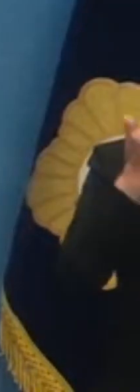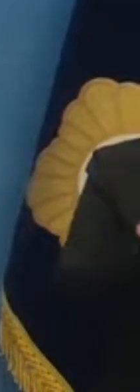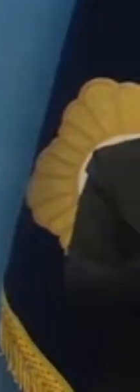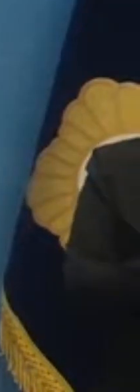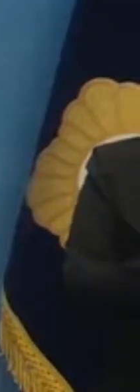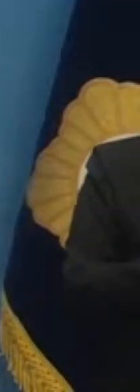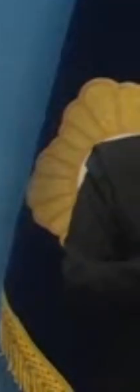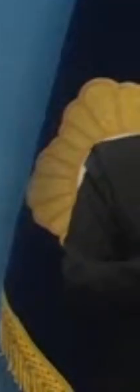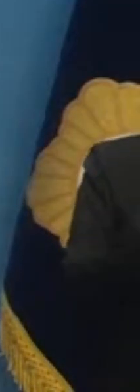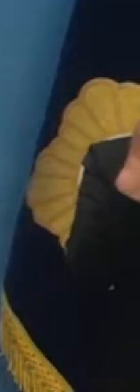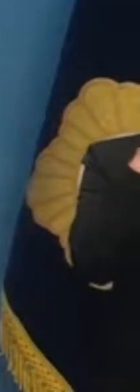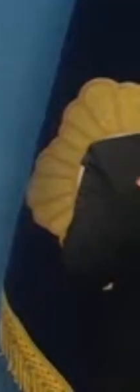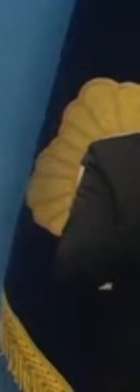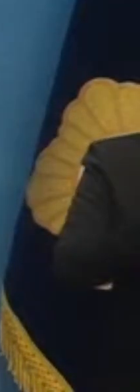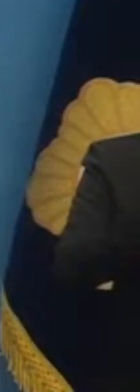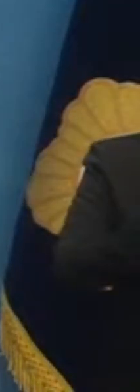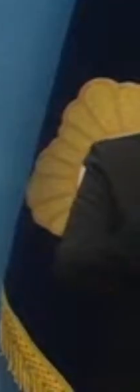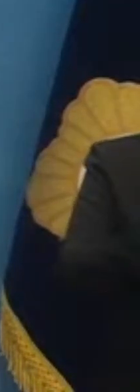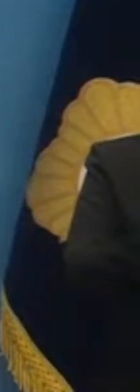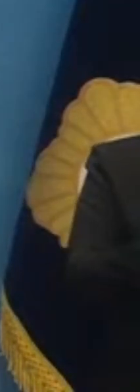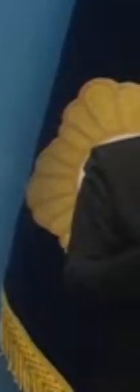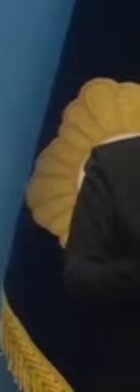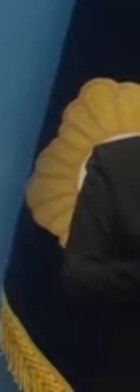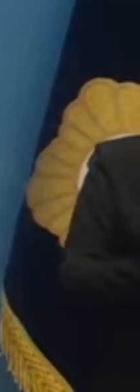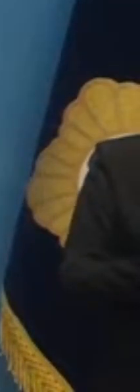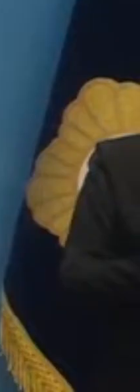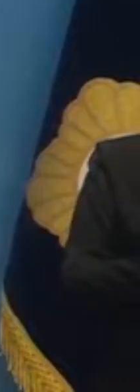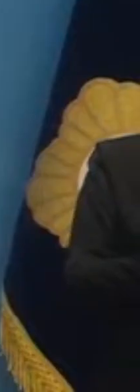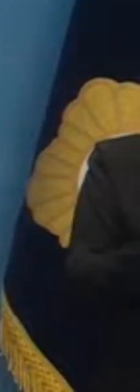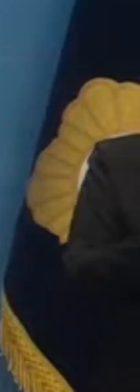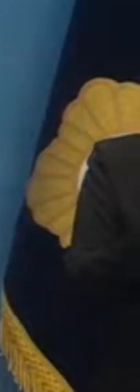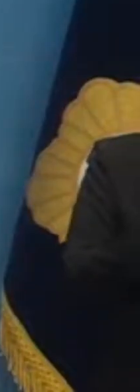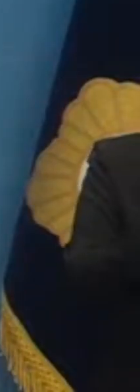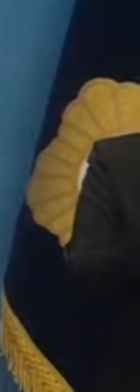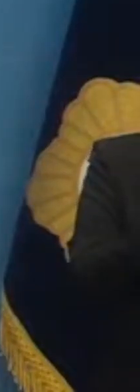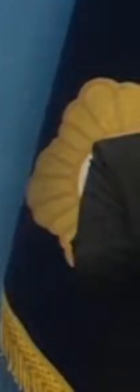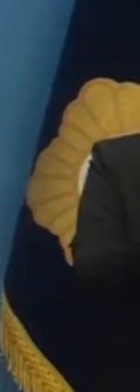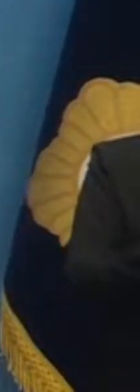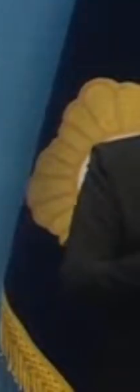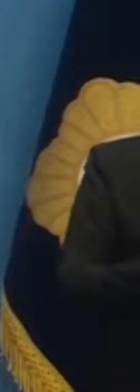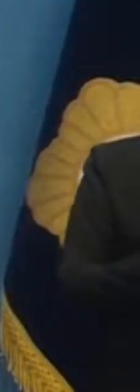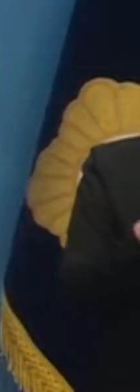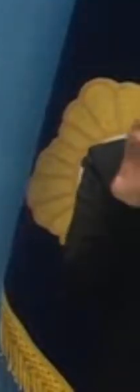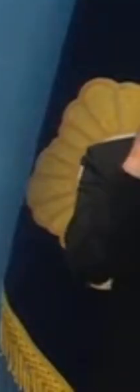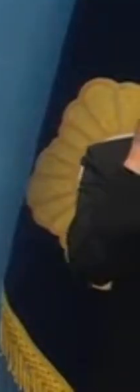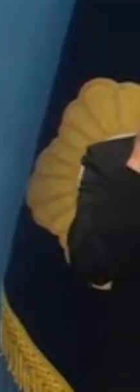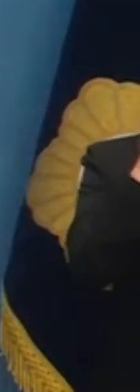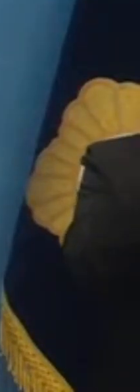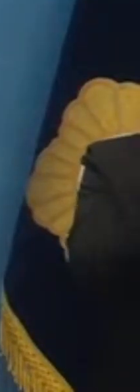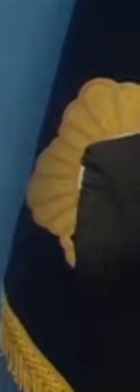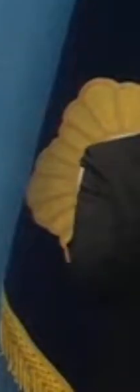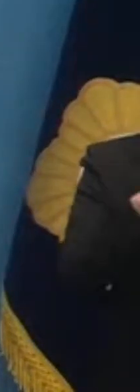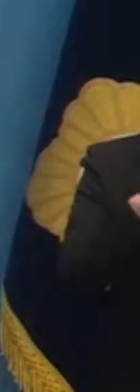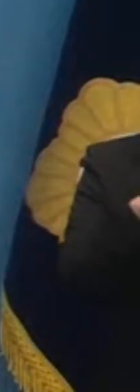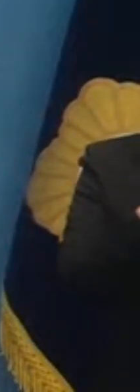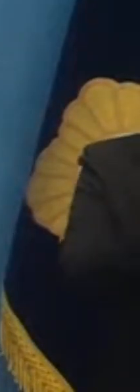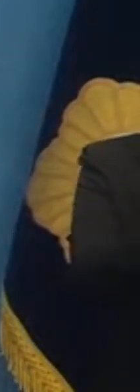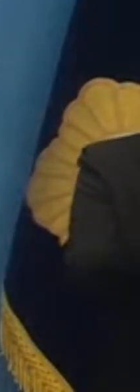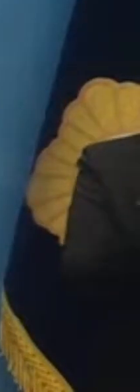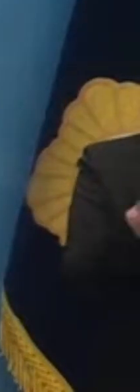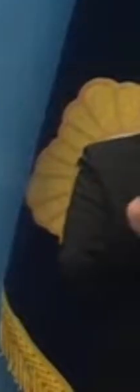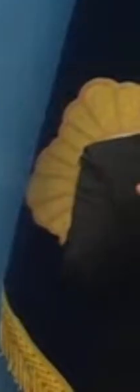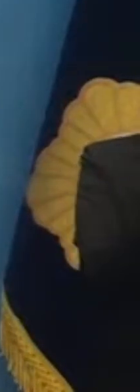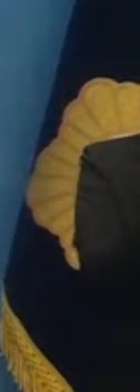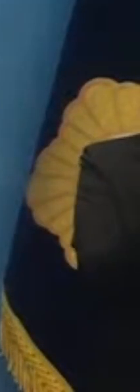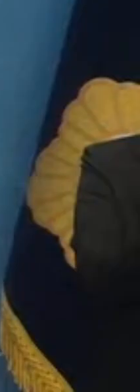가짜뉴스 대응단은 김문수 후보가 게시했던 내란 선동 극우 세력의 허위 조작 정보 게시자를 고발합니다.